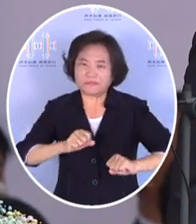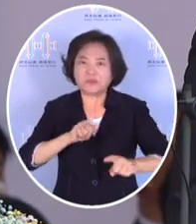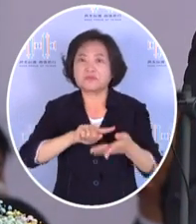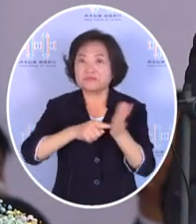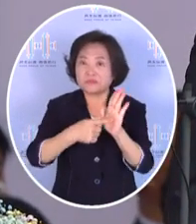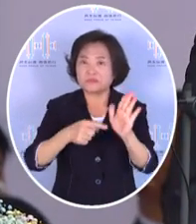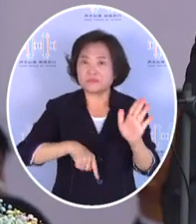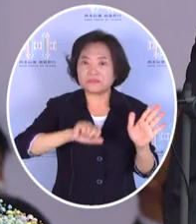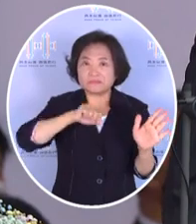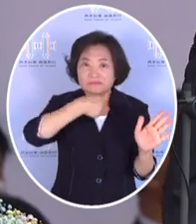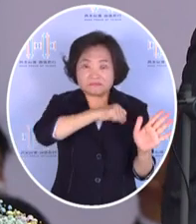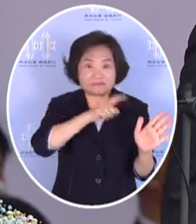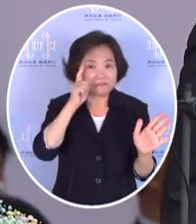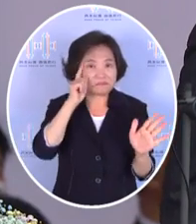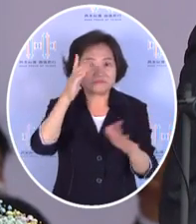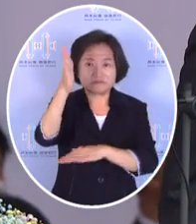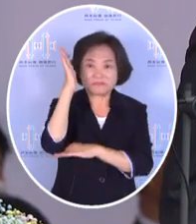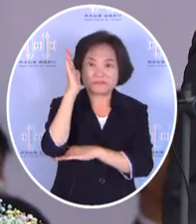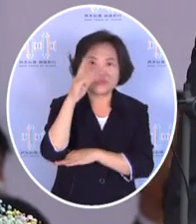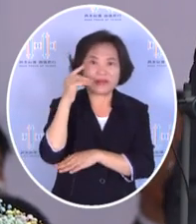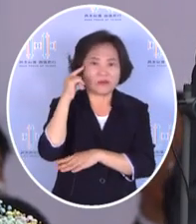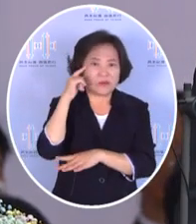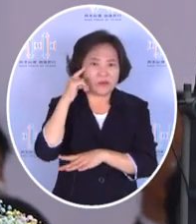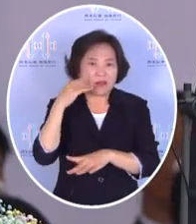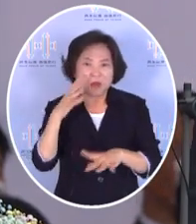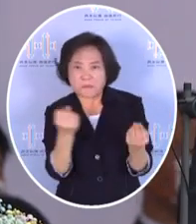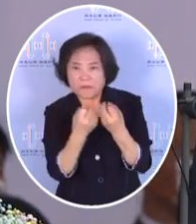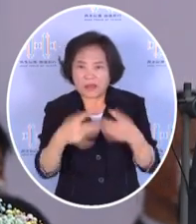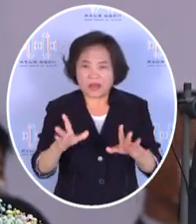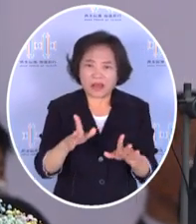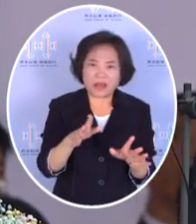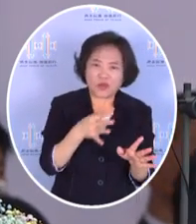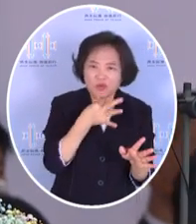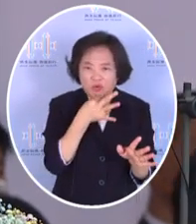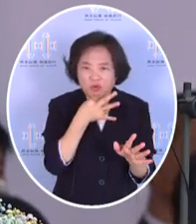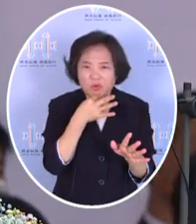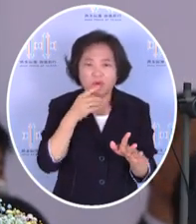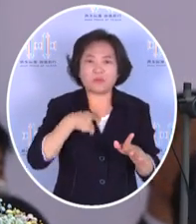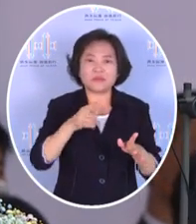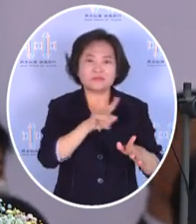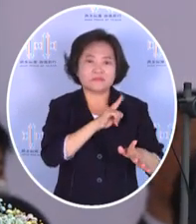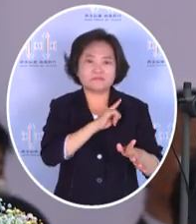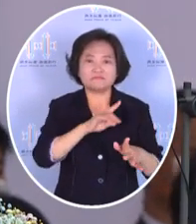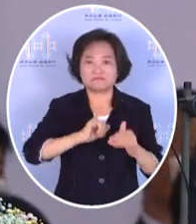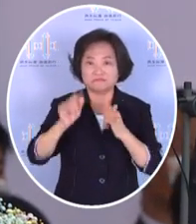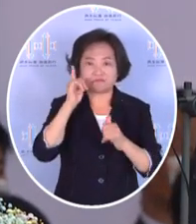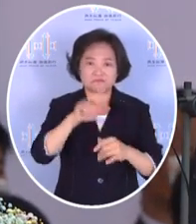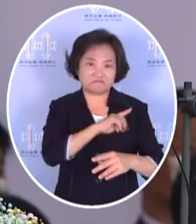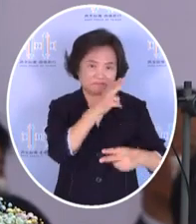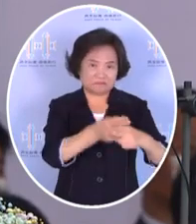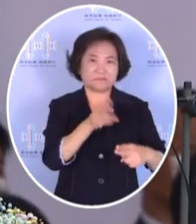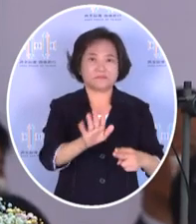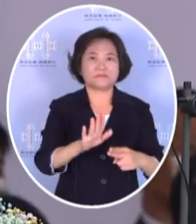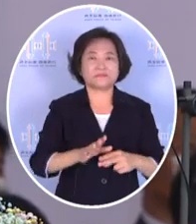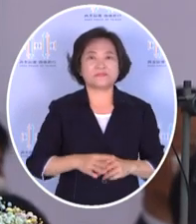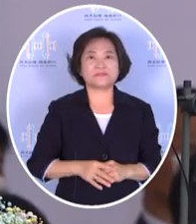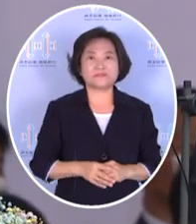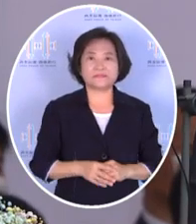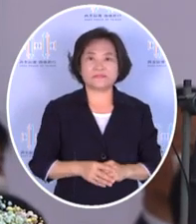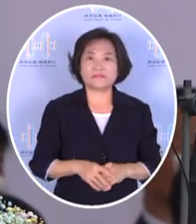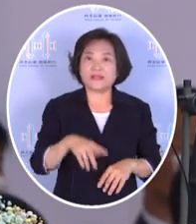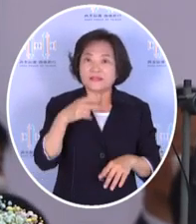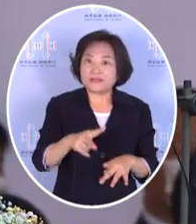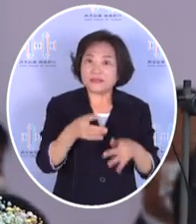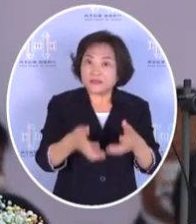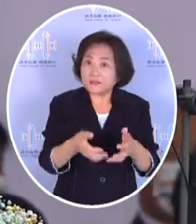国家在逆境中的生存能力，建立了国民自信。更重要的是，我